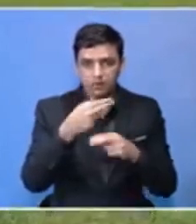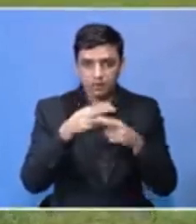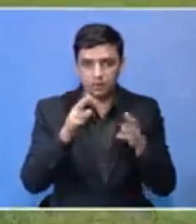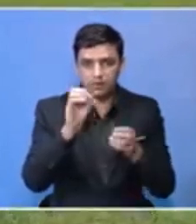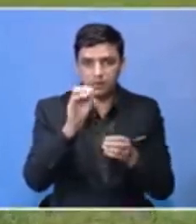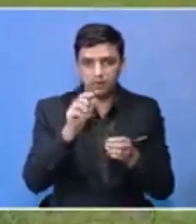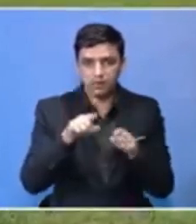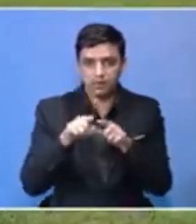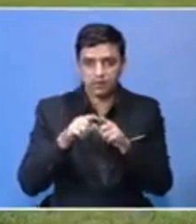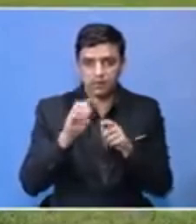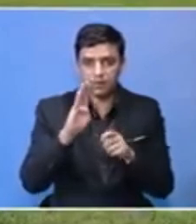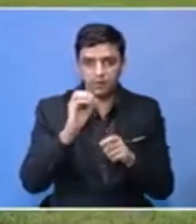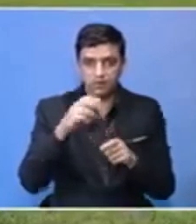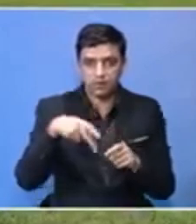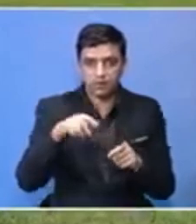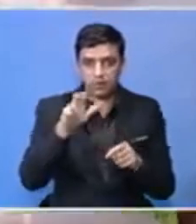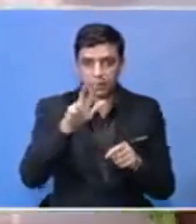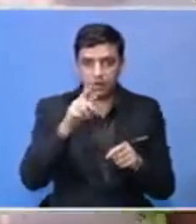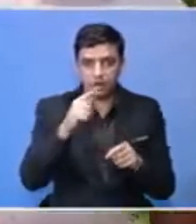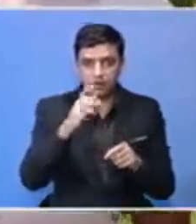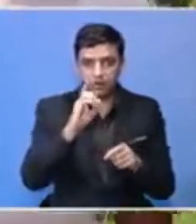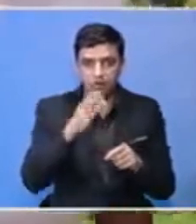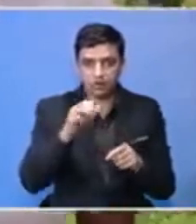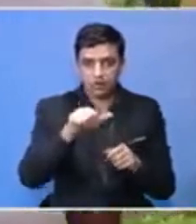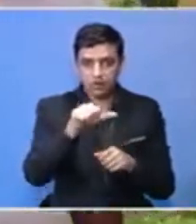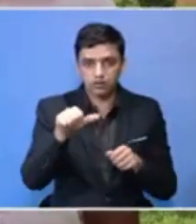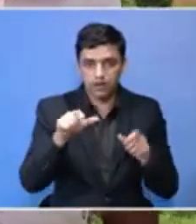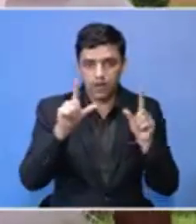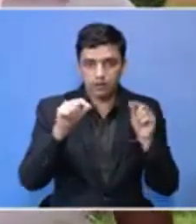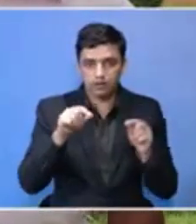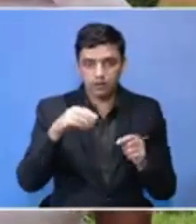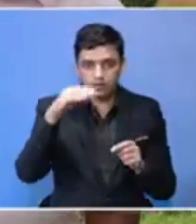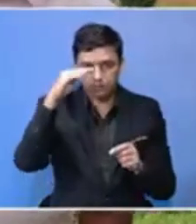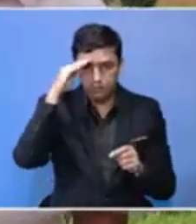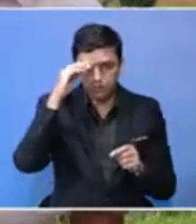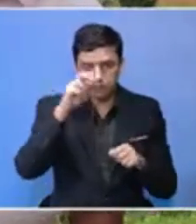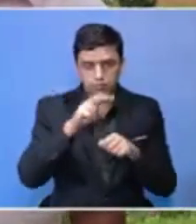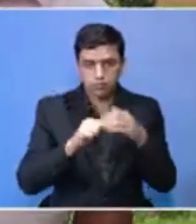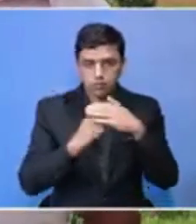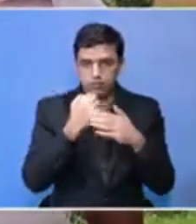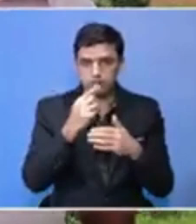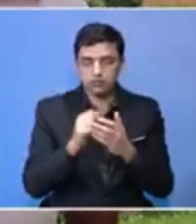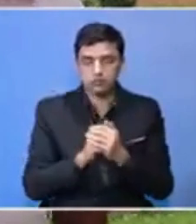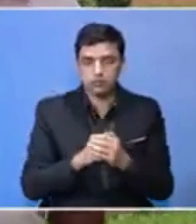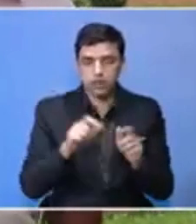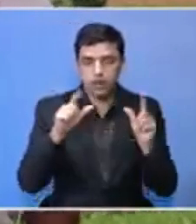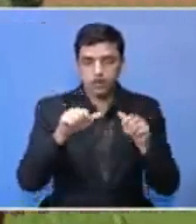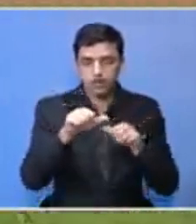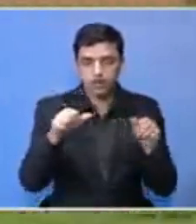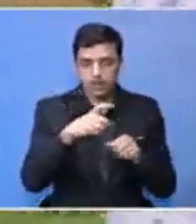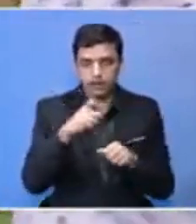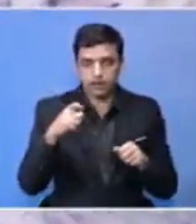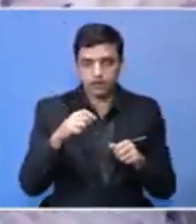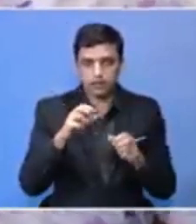निशुल्क दिए पनि बिओपीको लागि 8 जग्गा चाहिने प्रहरी निरीक्षक रबिन ढुङ्गेलले जानकारी दिनुभयो। आवश्यक जग्गाको